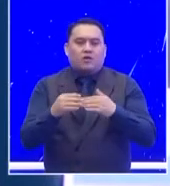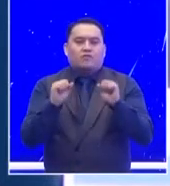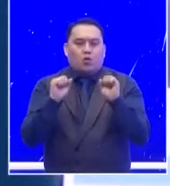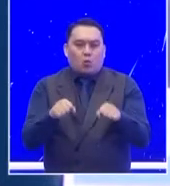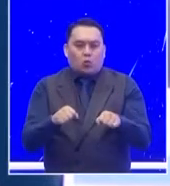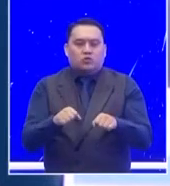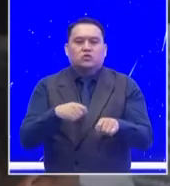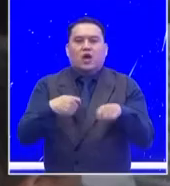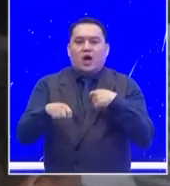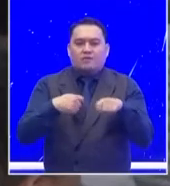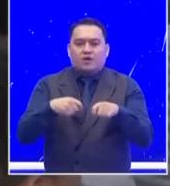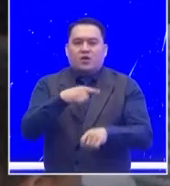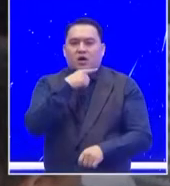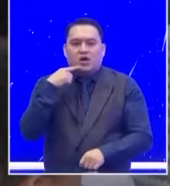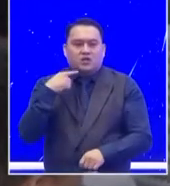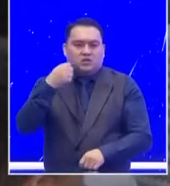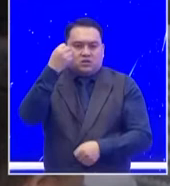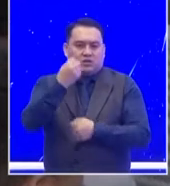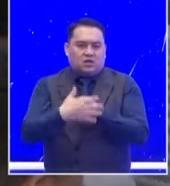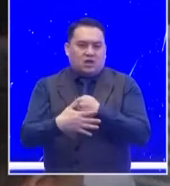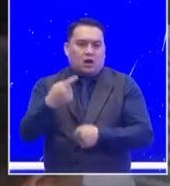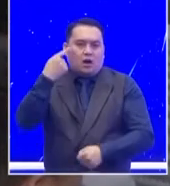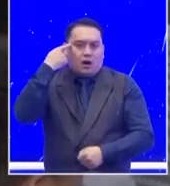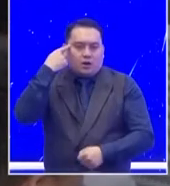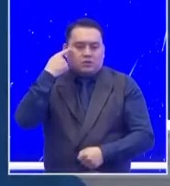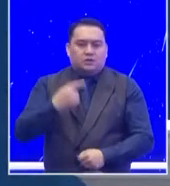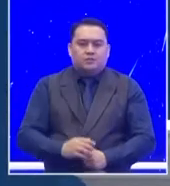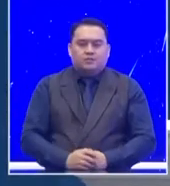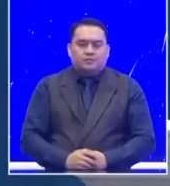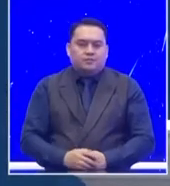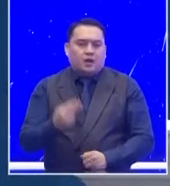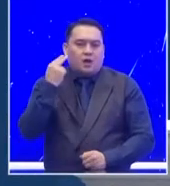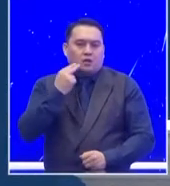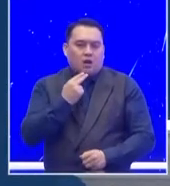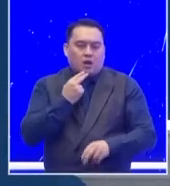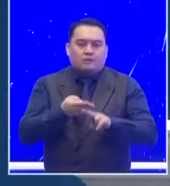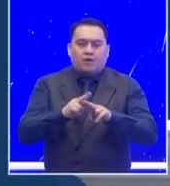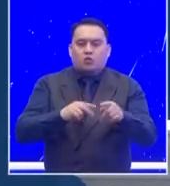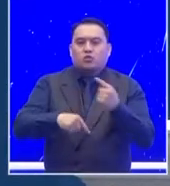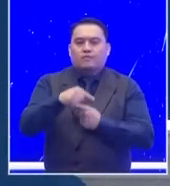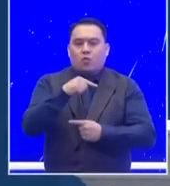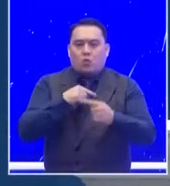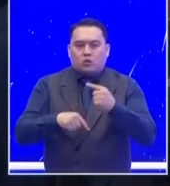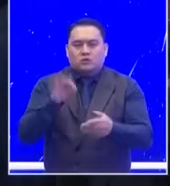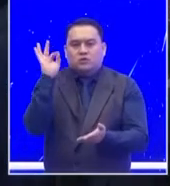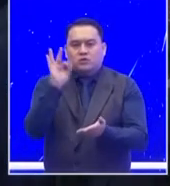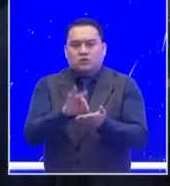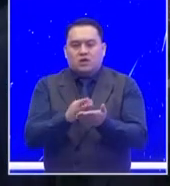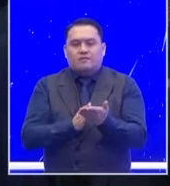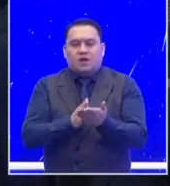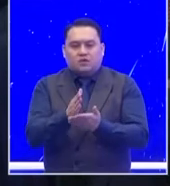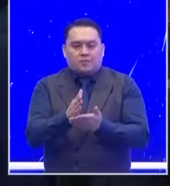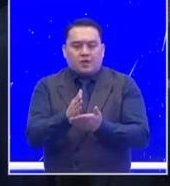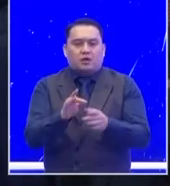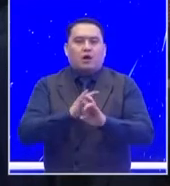ведущих на товарные рынки России, Центральной и Юго-Восточной Азии, Китая, что очень важно для коммерческих и стратегических целей. Глава района